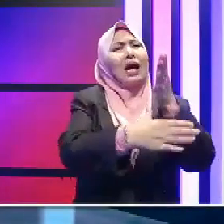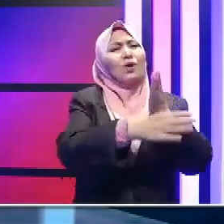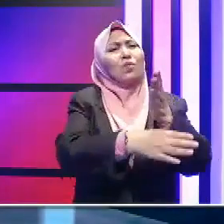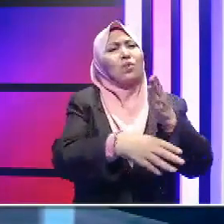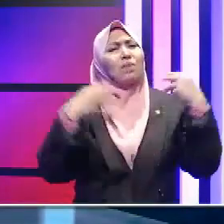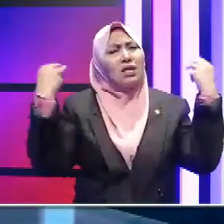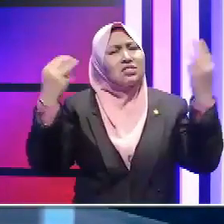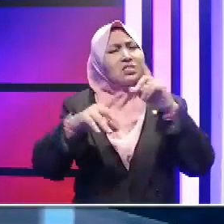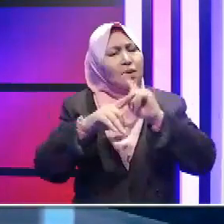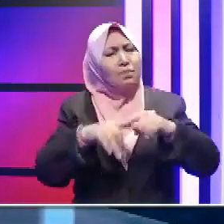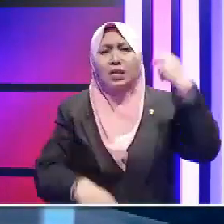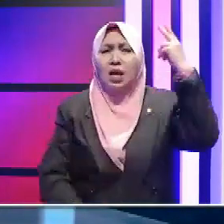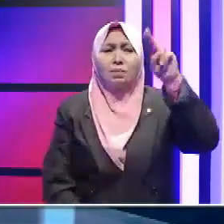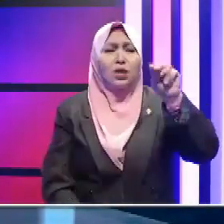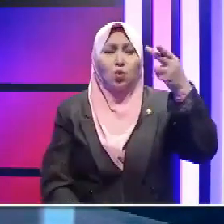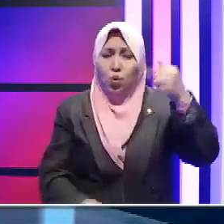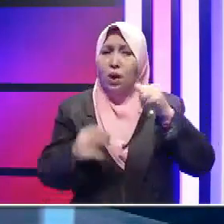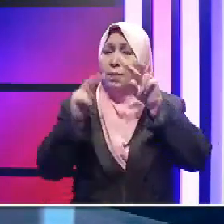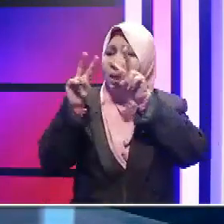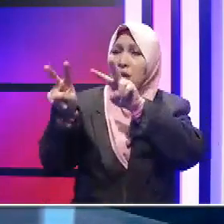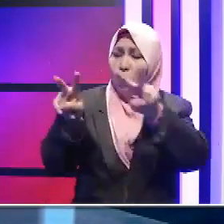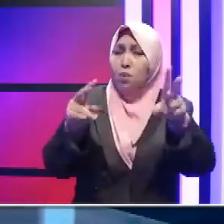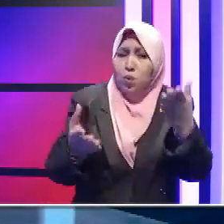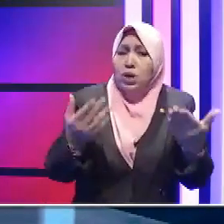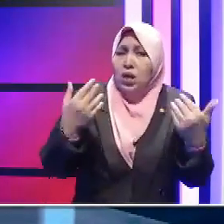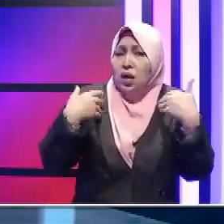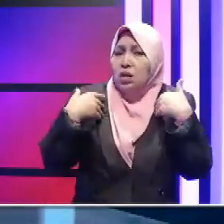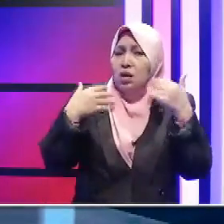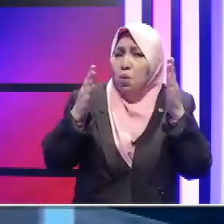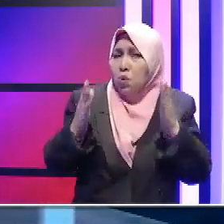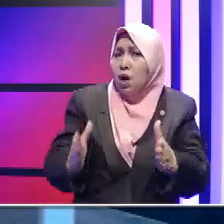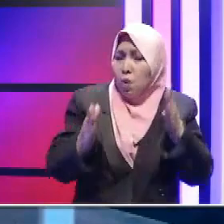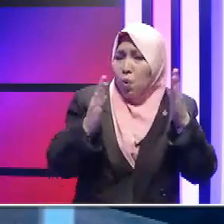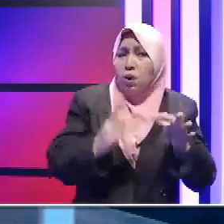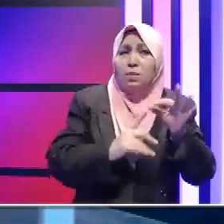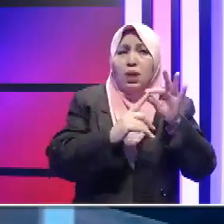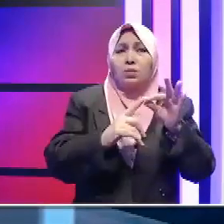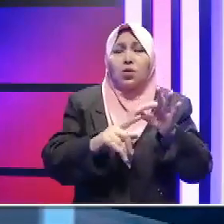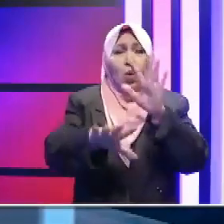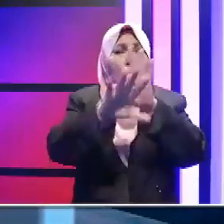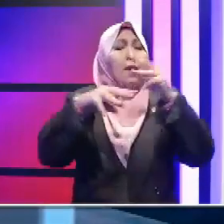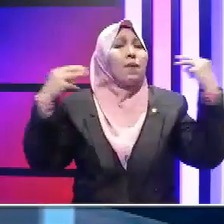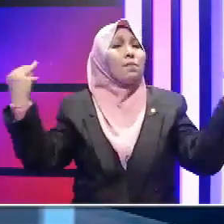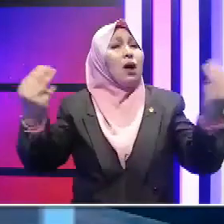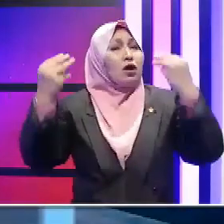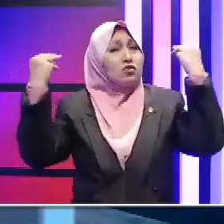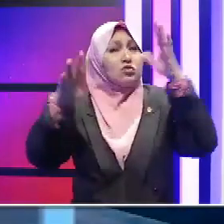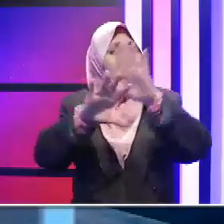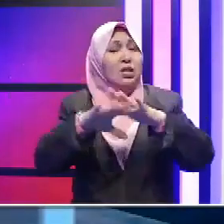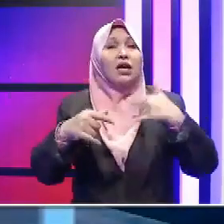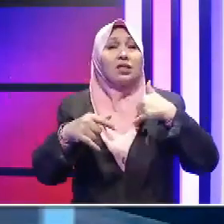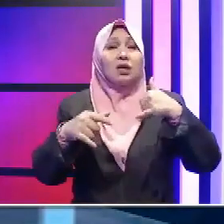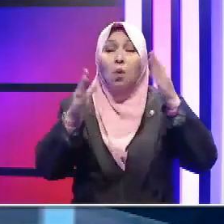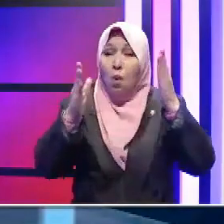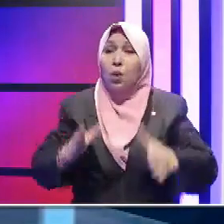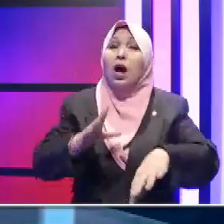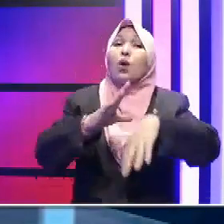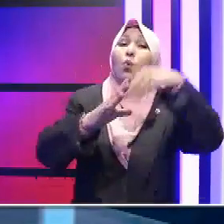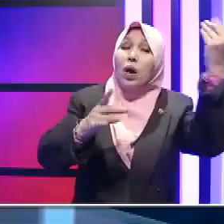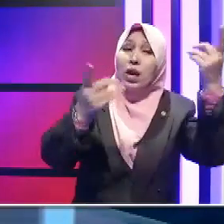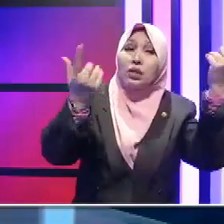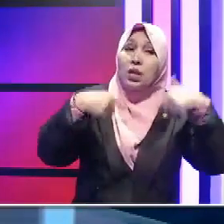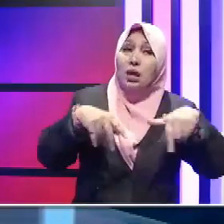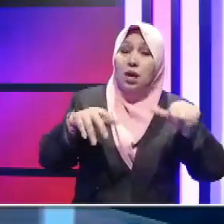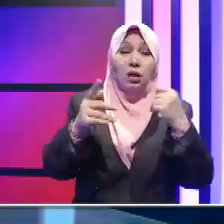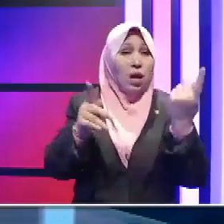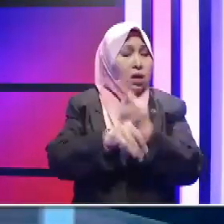tetapi nabi Nuh dapat perhatikan Mungkin ada orang tertentu ini sebab majelis keramaian meski ada orang tua foreno datang dan